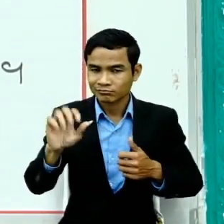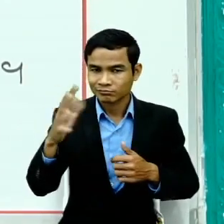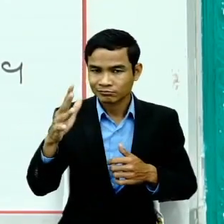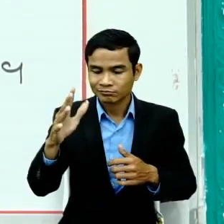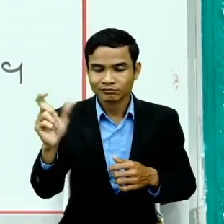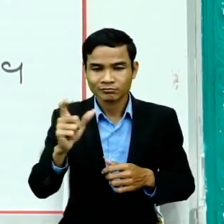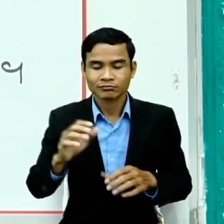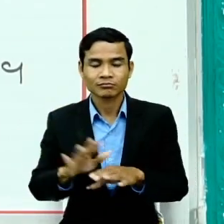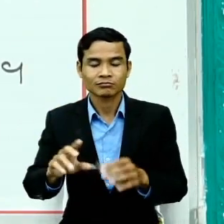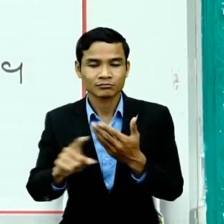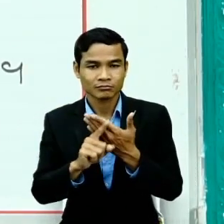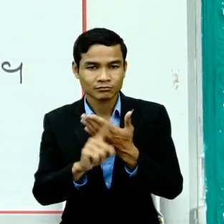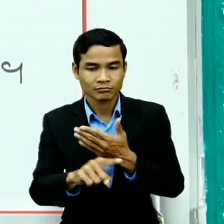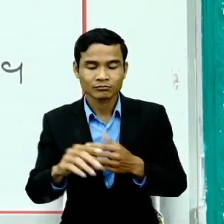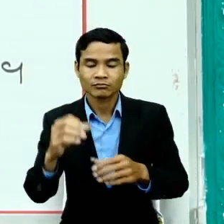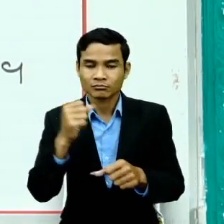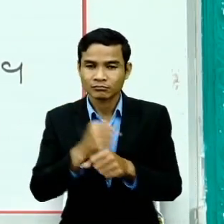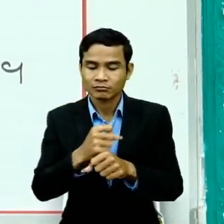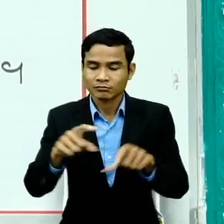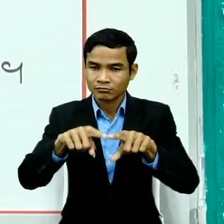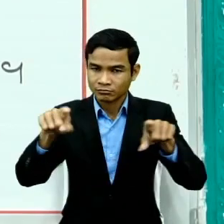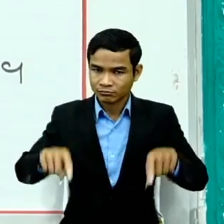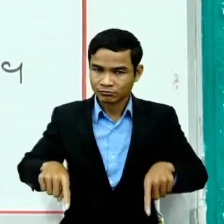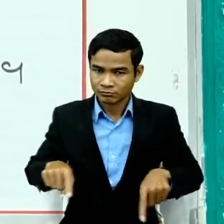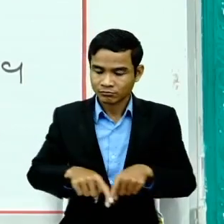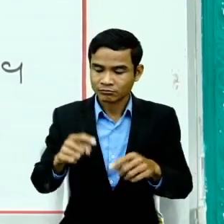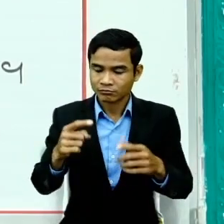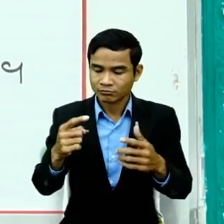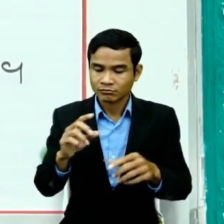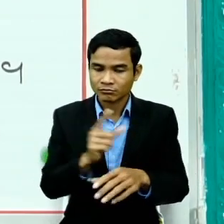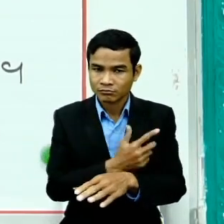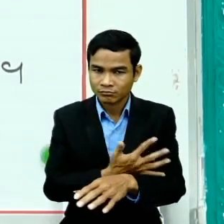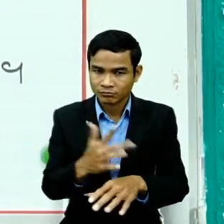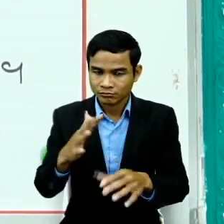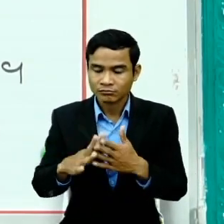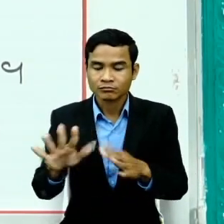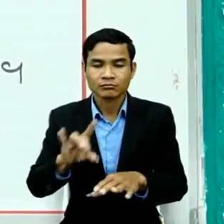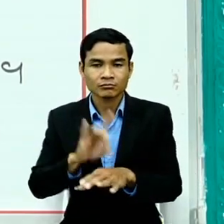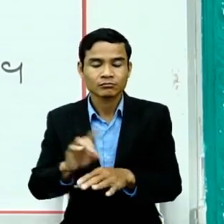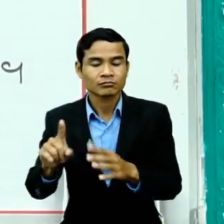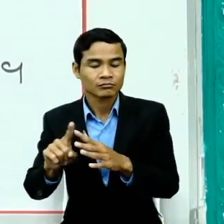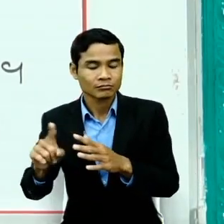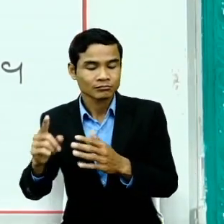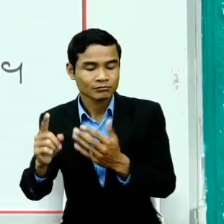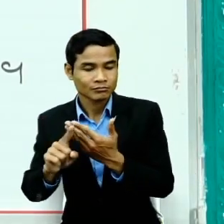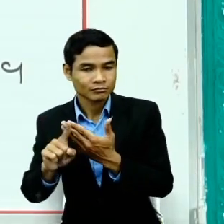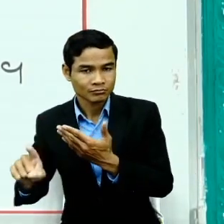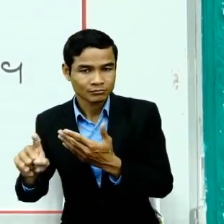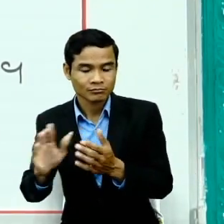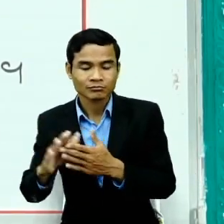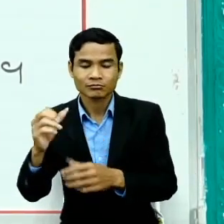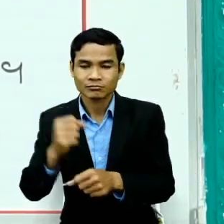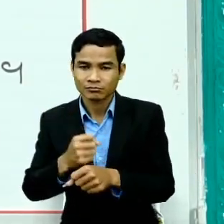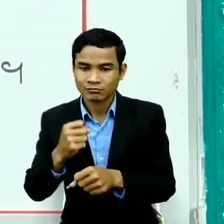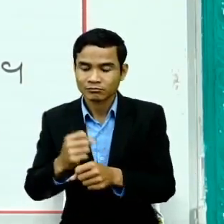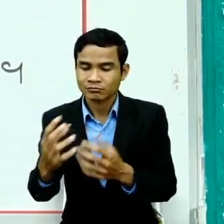bị thơ chồng cá quát liệt rộng ngoa tự thân thơ sko